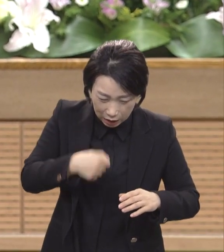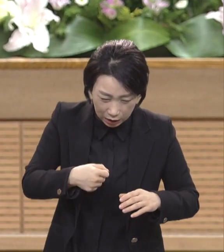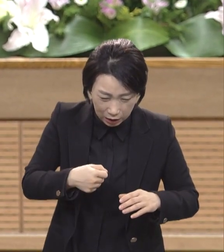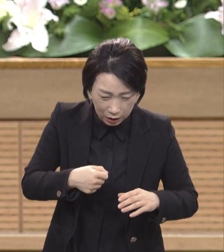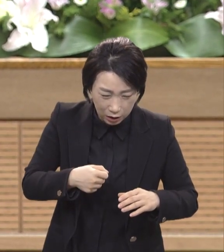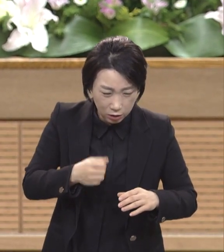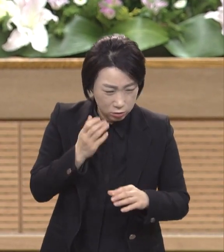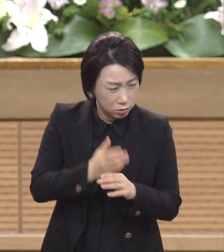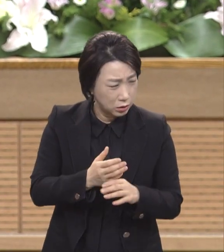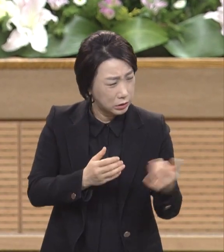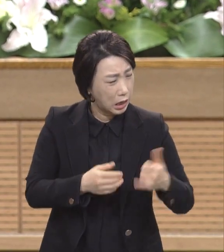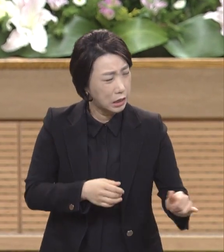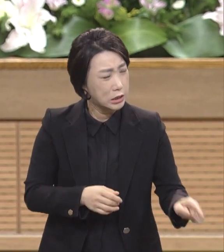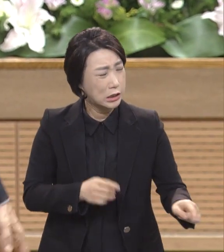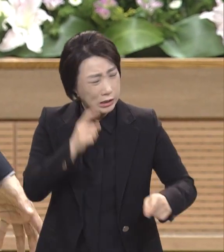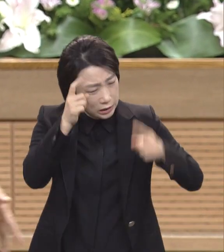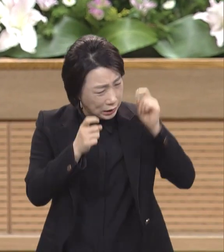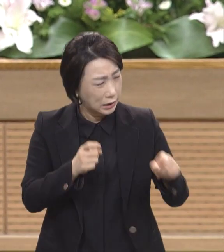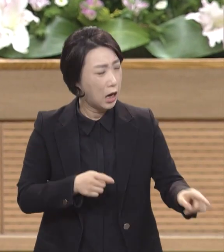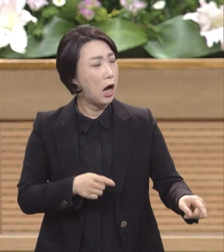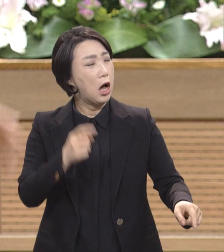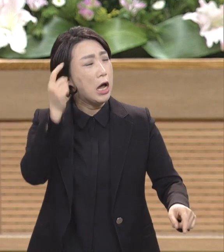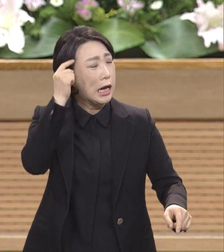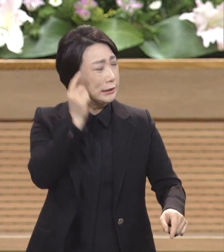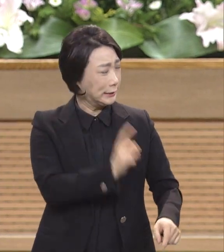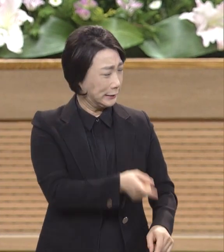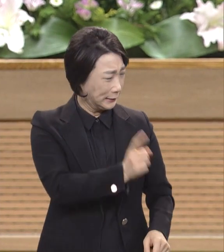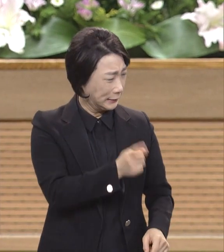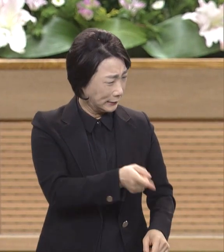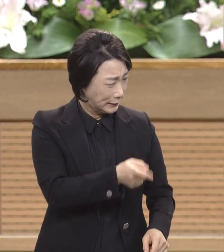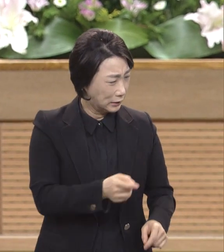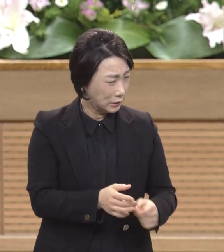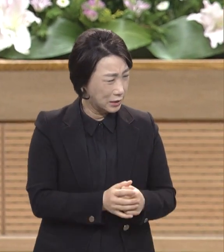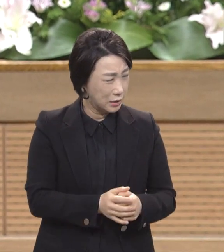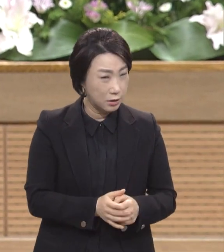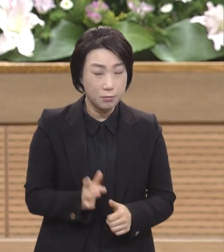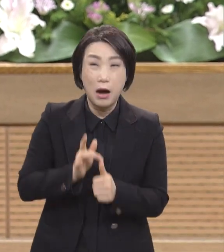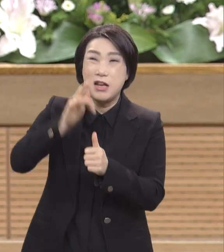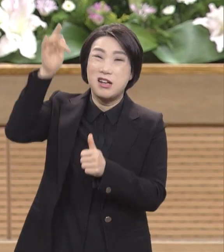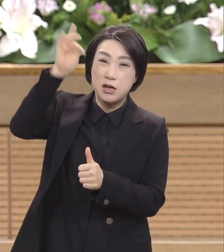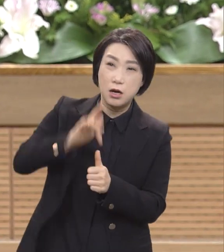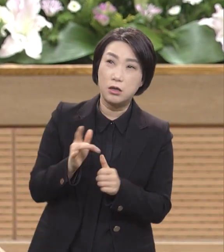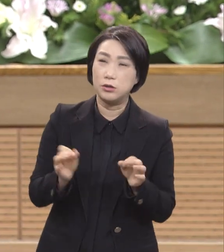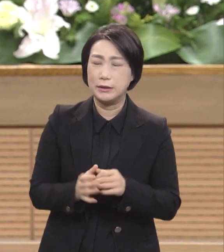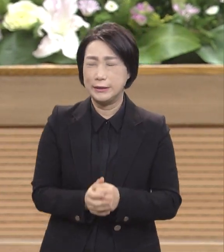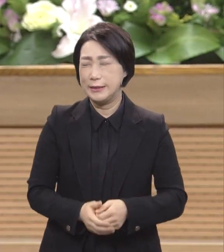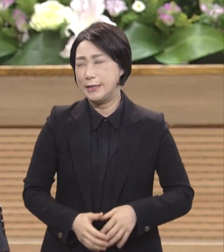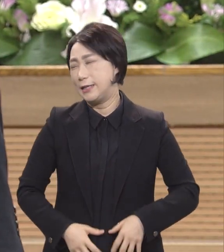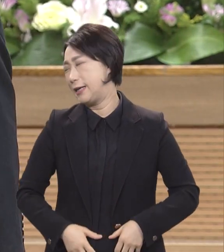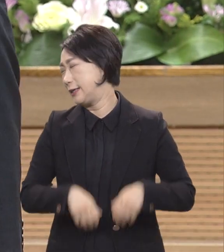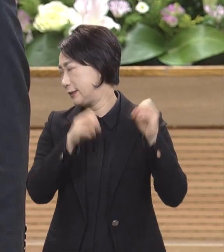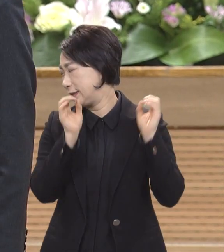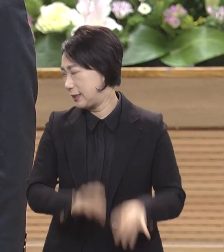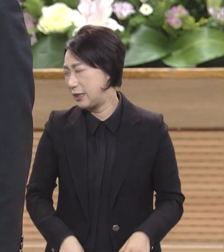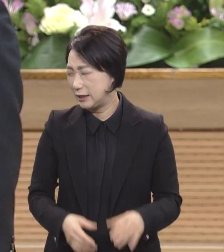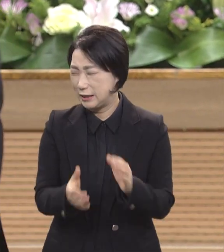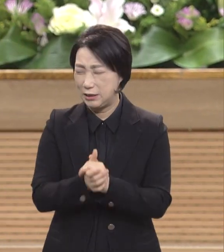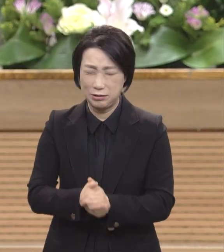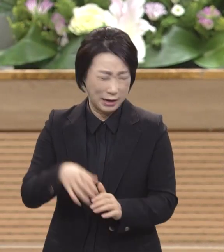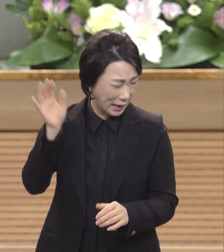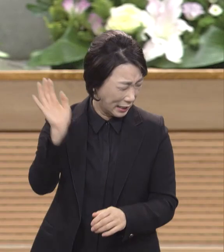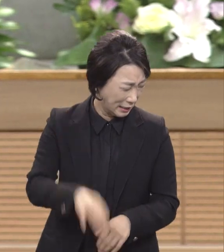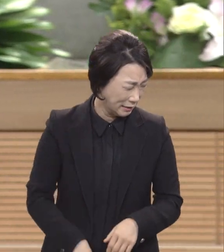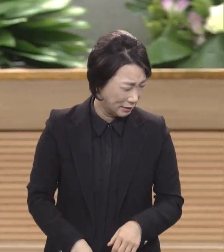애들이나 누구 좀 속상하게 하면 야 왜 이래 쭉 들어오는 순간에 아이고 속상해. 뭔 기도야